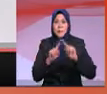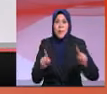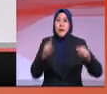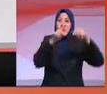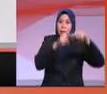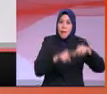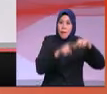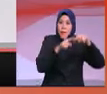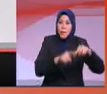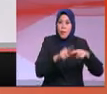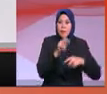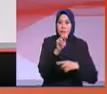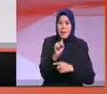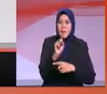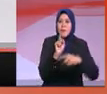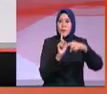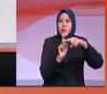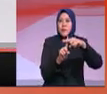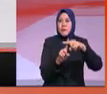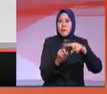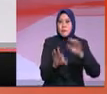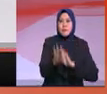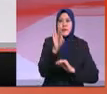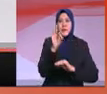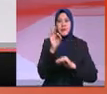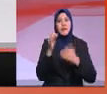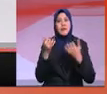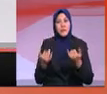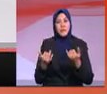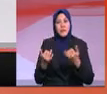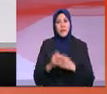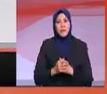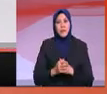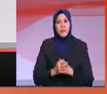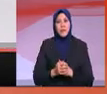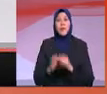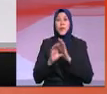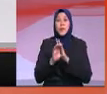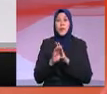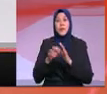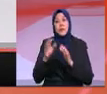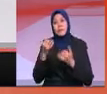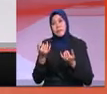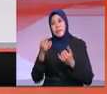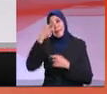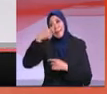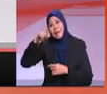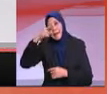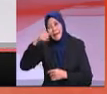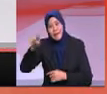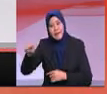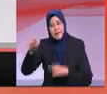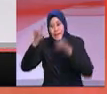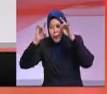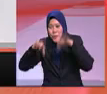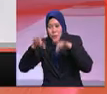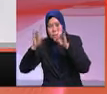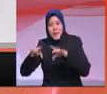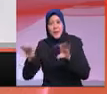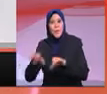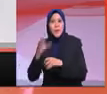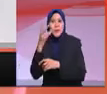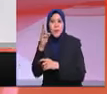bergantung pada kes-kes yang positif dikesan. Contohnya kalau kita lihat di negara jiran kita, Thailand, ujian yang dijalankan